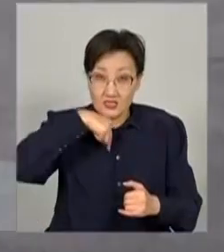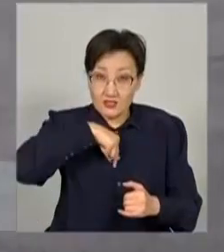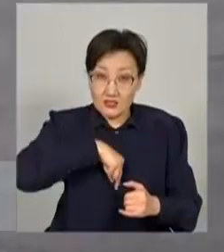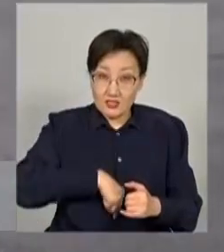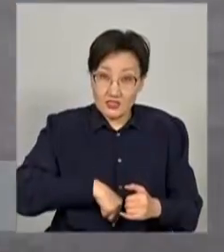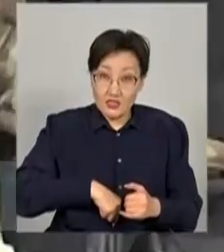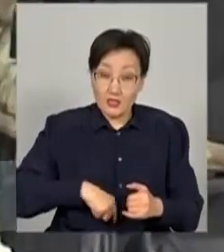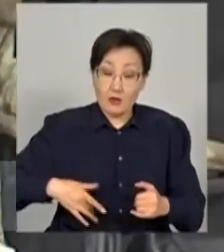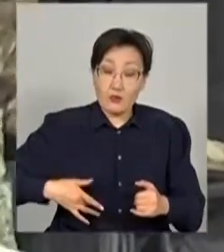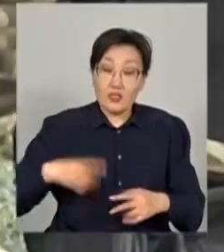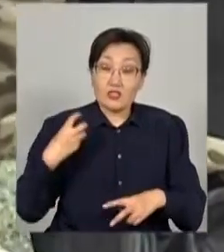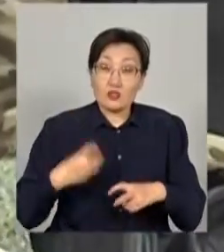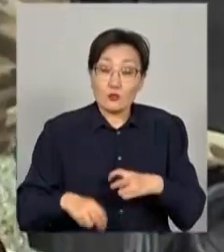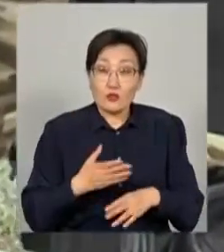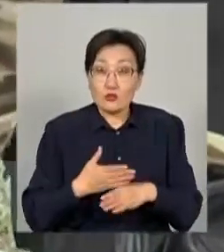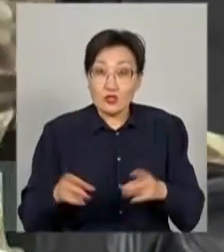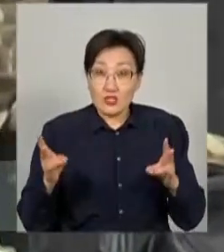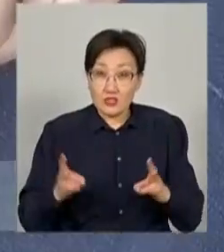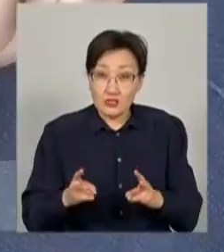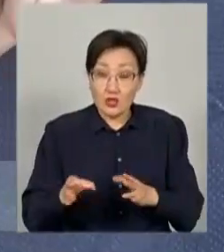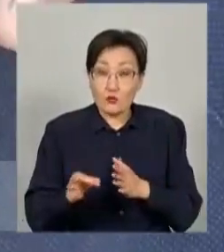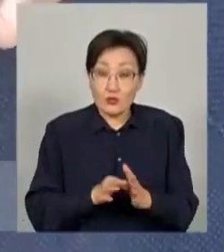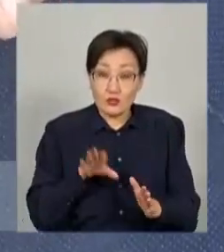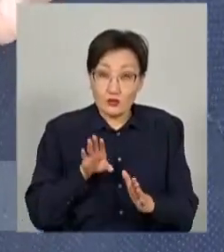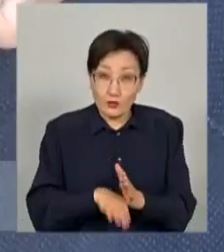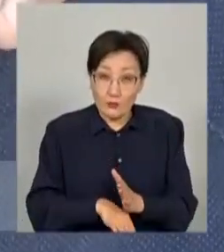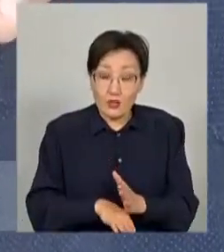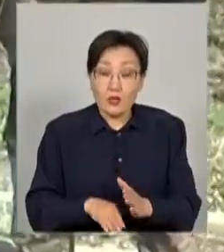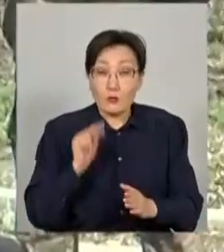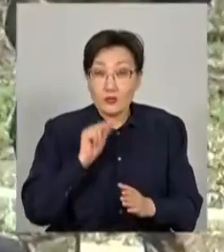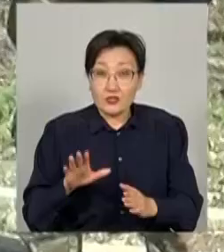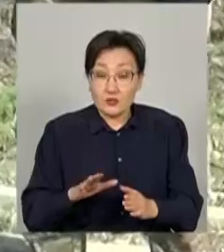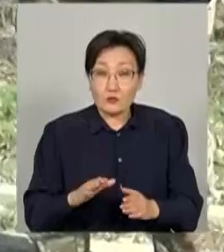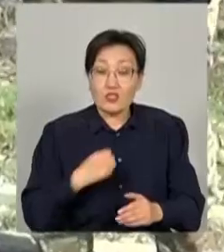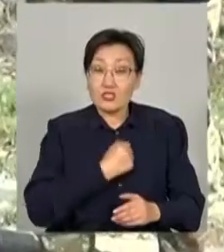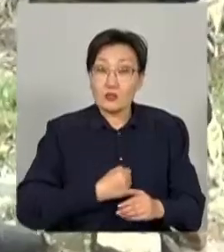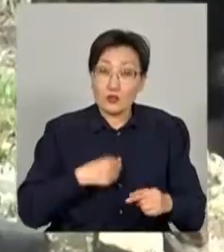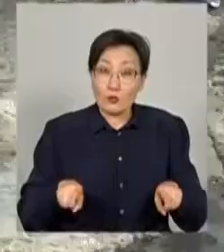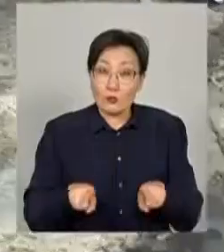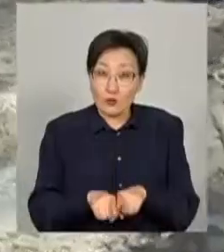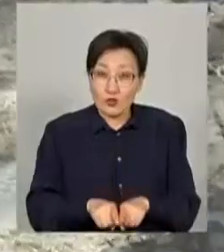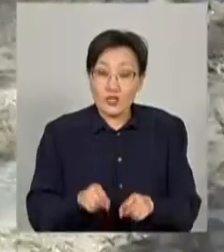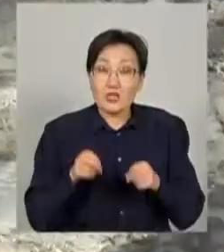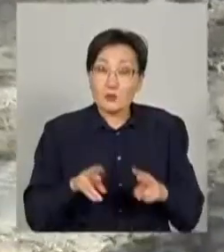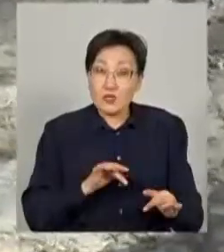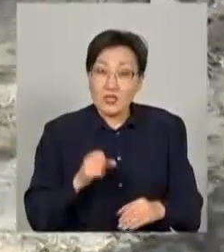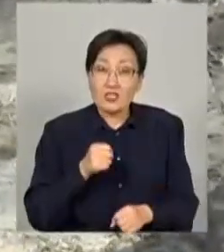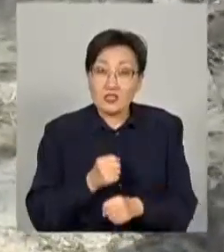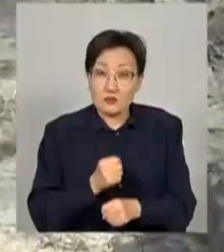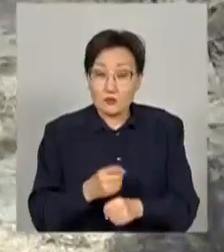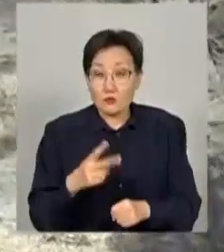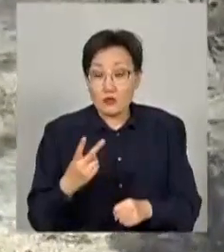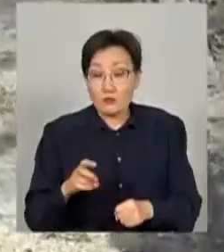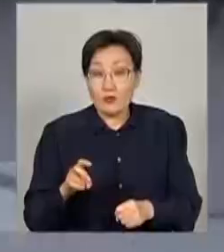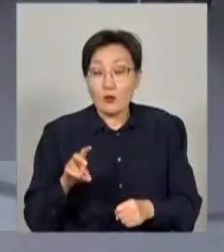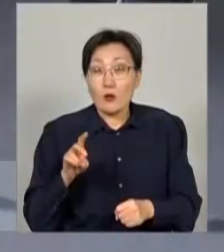Азаматтың жағдайы сол жарақатынан кейін күрт нашарлаған. Шумков кінәсін мойындамаған соң ашынған ол осындай қылмысқа барғанын айтқан. 22 қараша